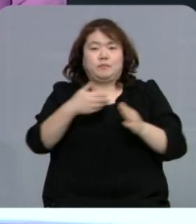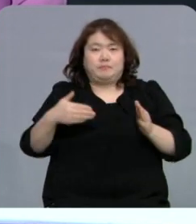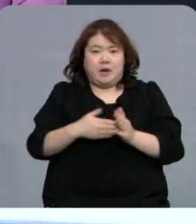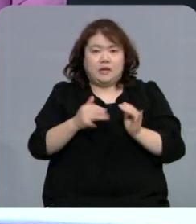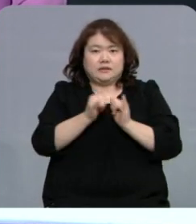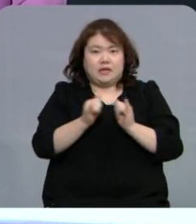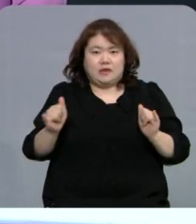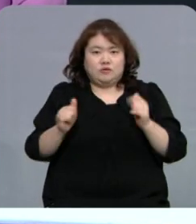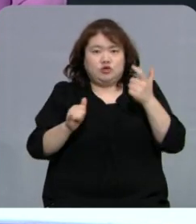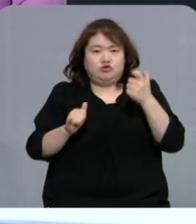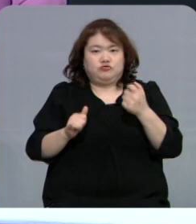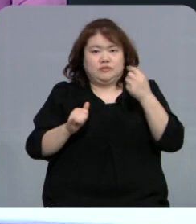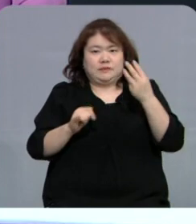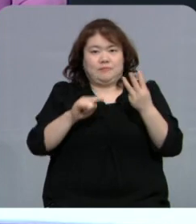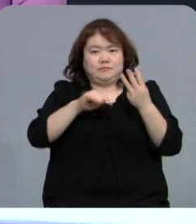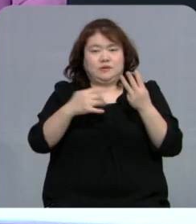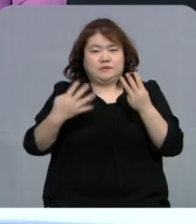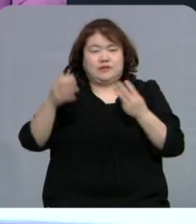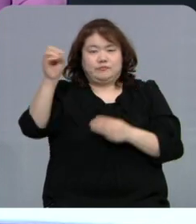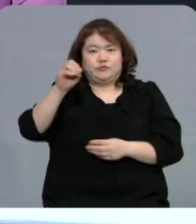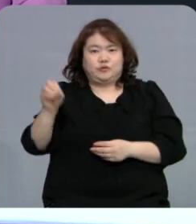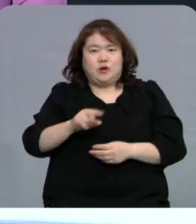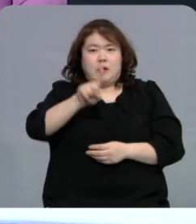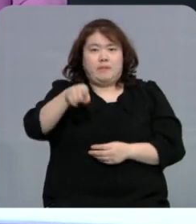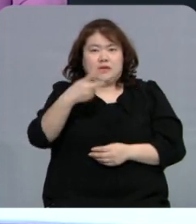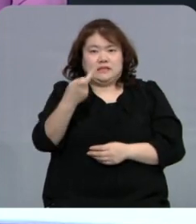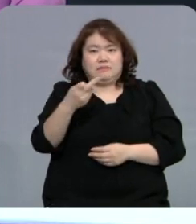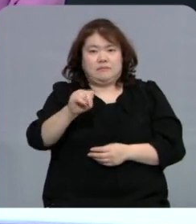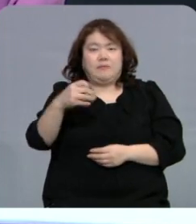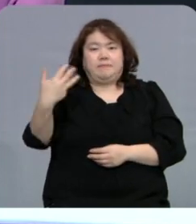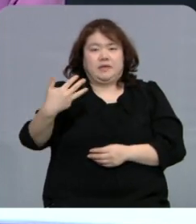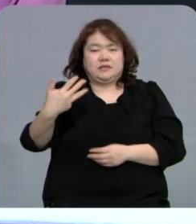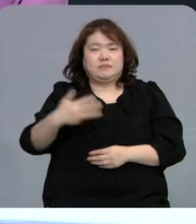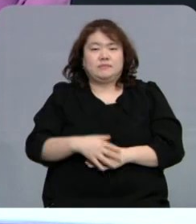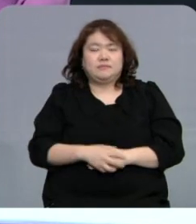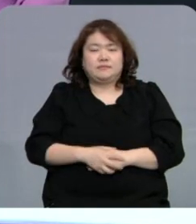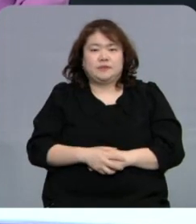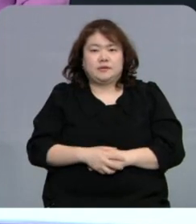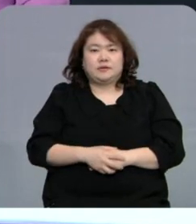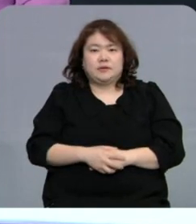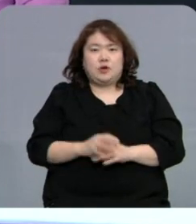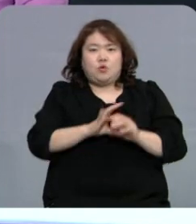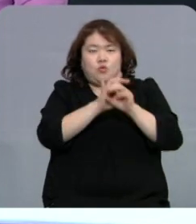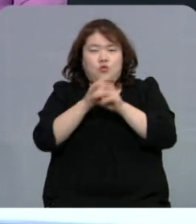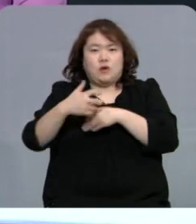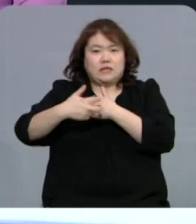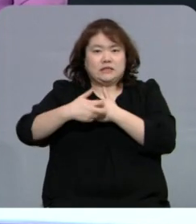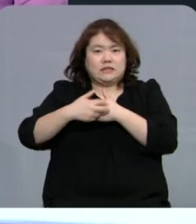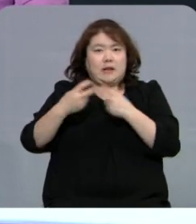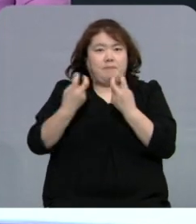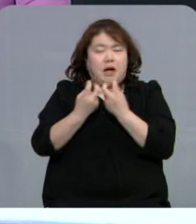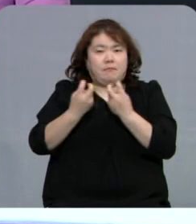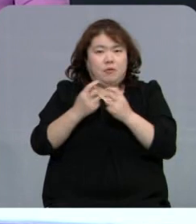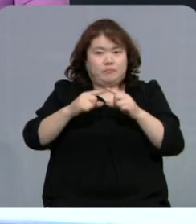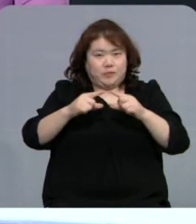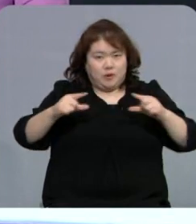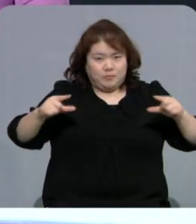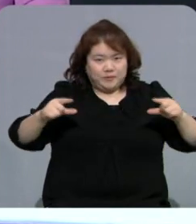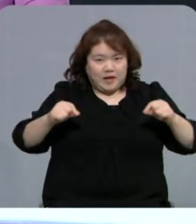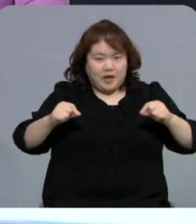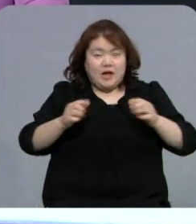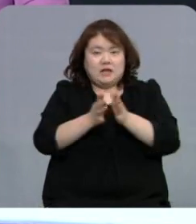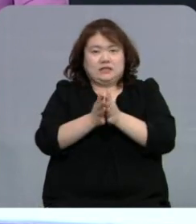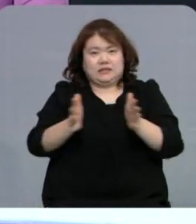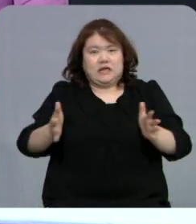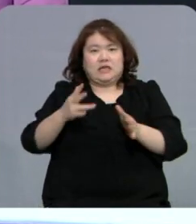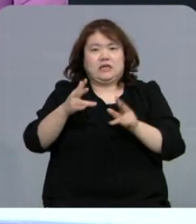도민의 63.4%인 112만 8천여 명입니다. 코로나19 진단 방식의 신속 항원 검사가 도입된